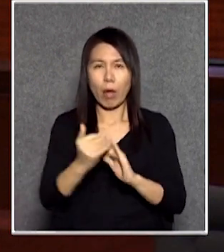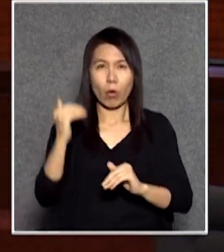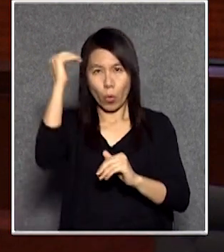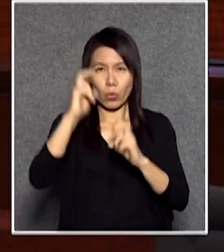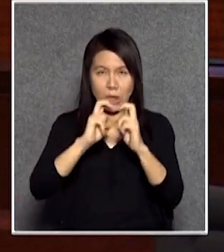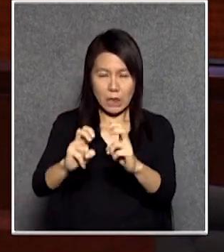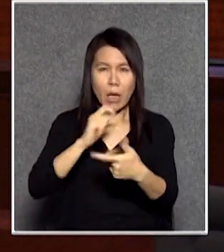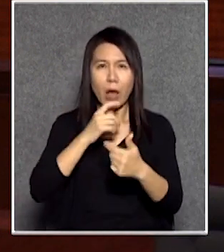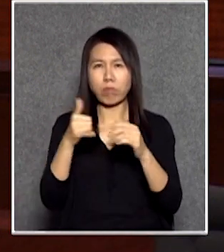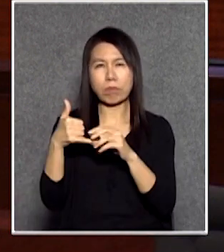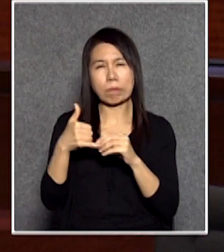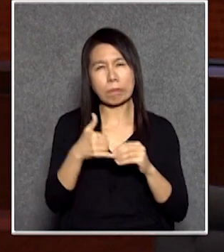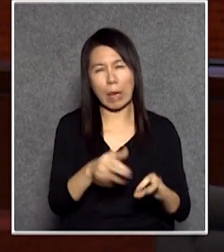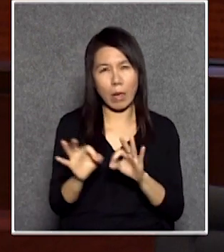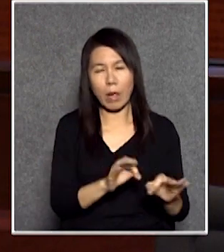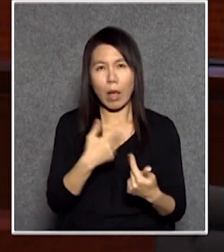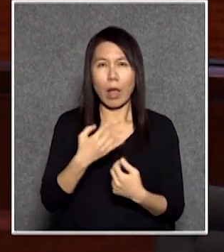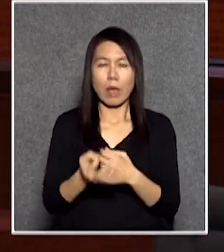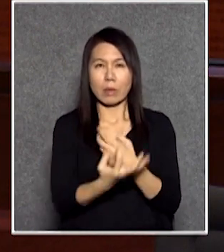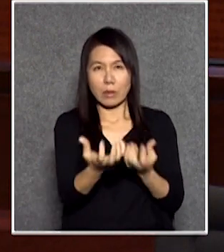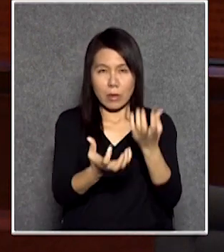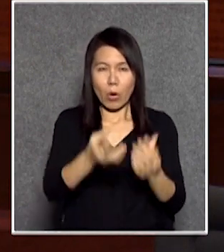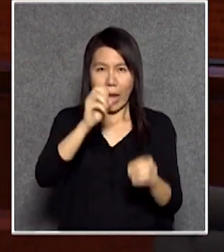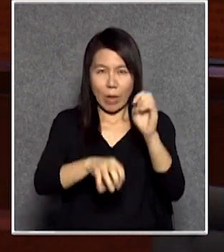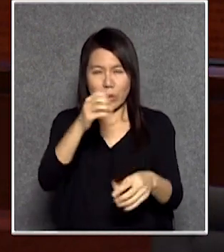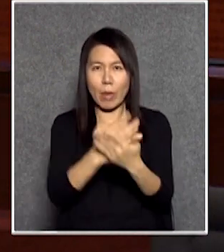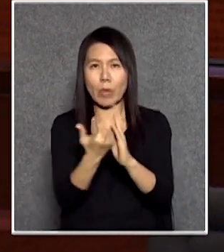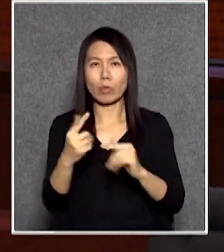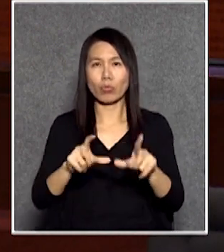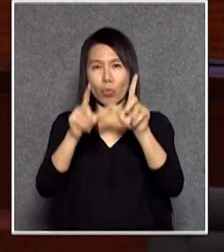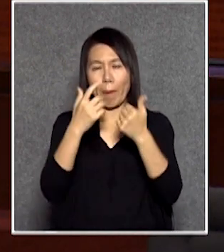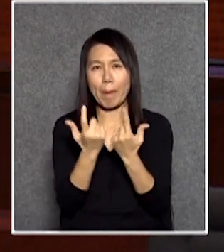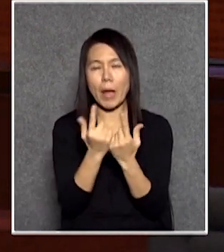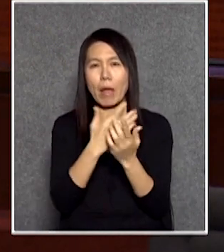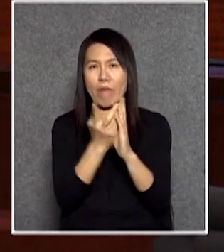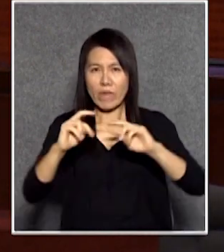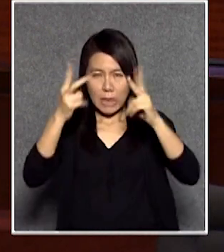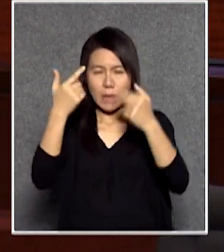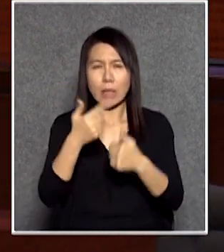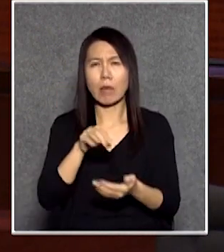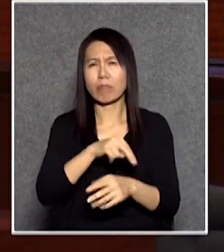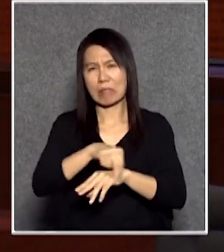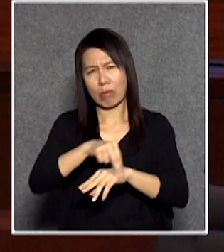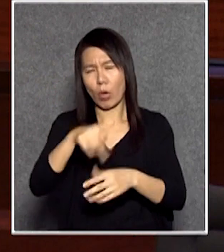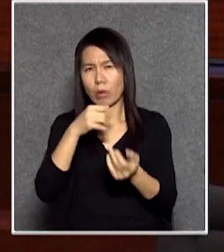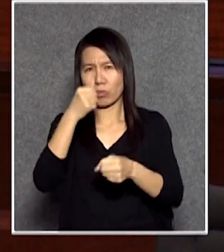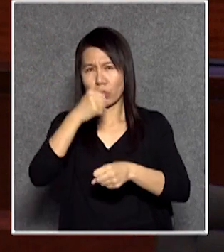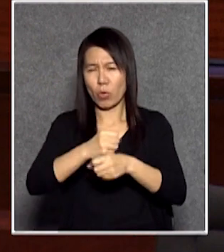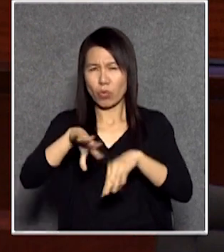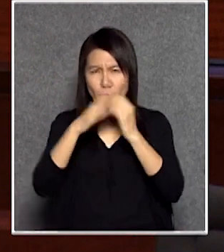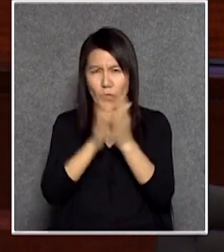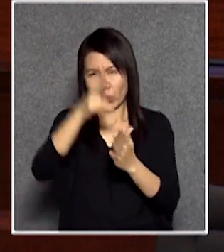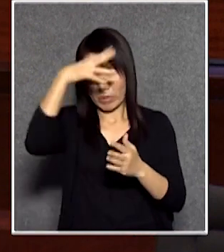延誤事件、三堆一爐的爭議、東北發展計劃等等，都顯示這個決策局的官員庸碌無